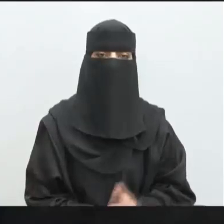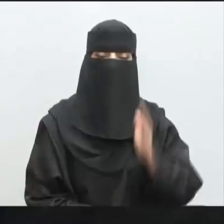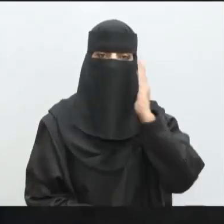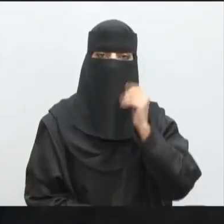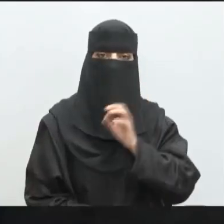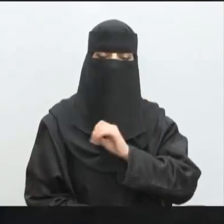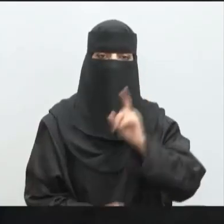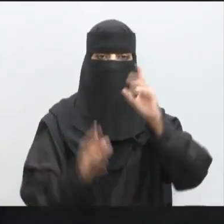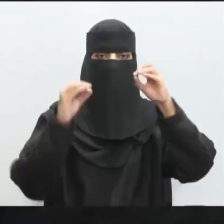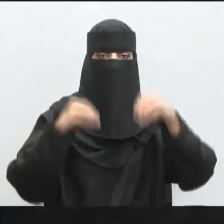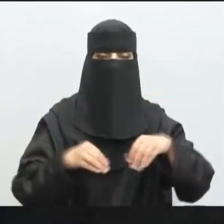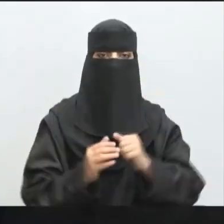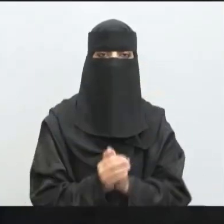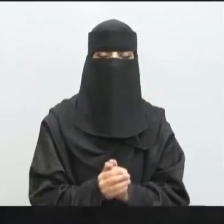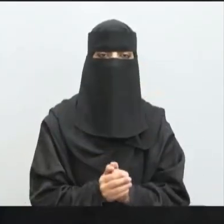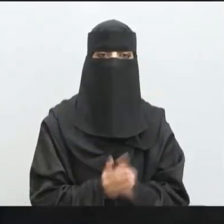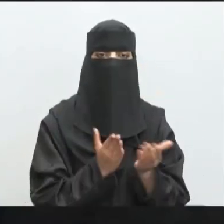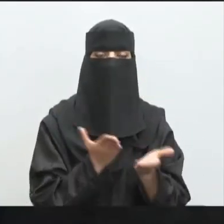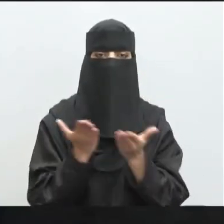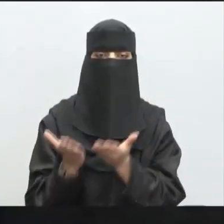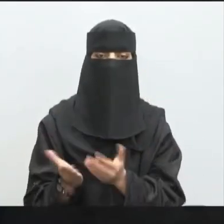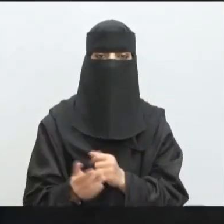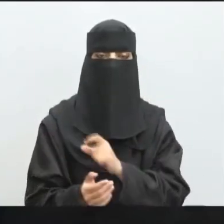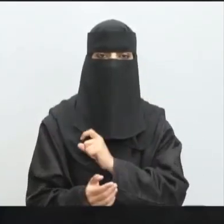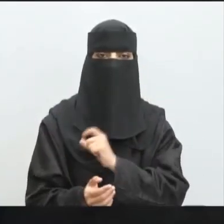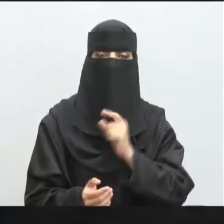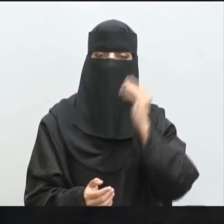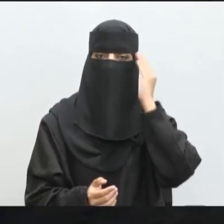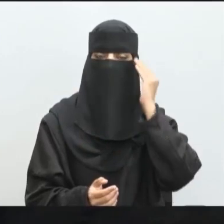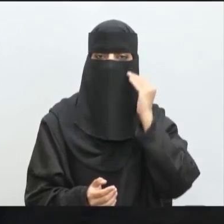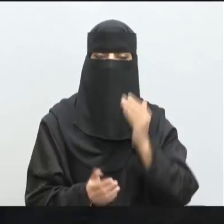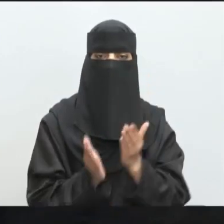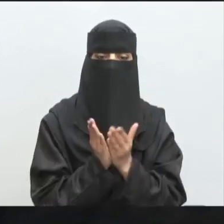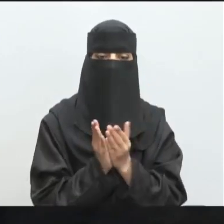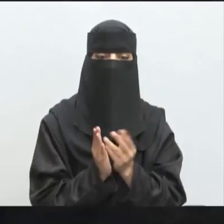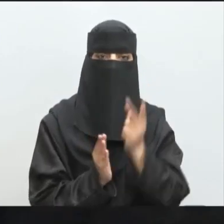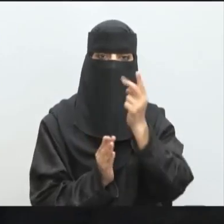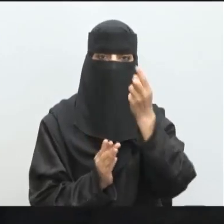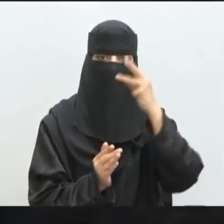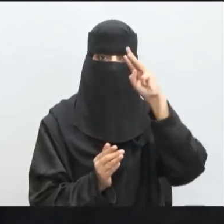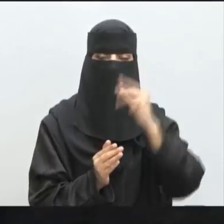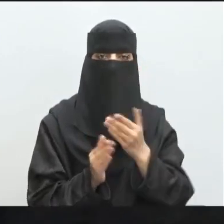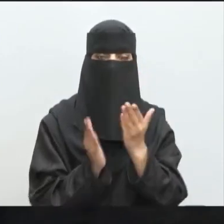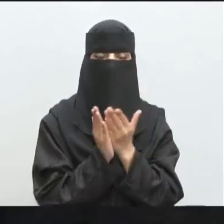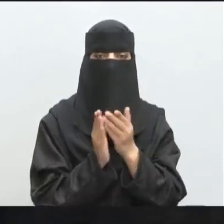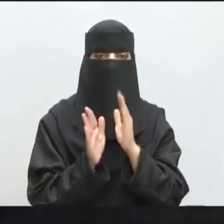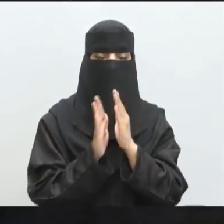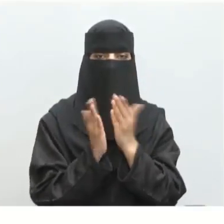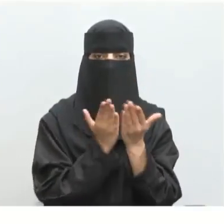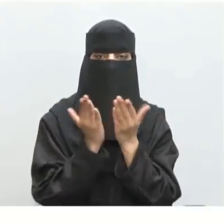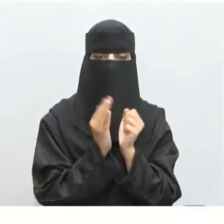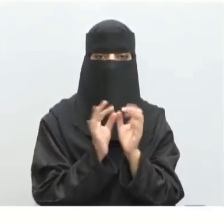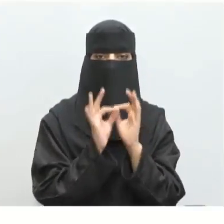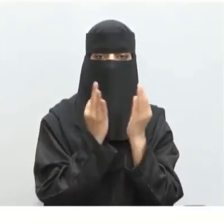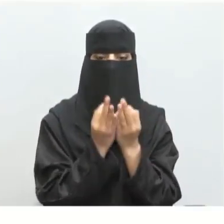السلام عليكم ورحمه الله وبركاته اهلا ومرحبا بكم طلاب وطالبات الصف الثاني متوسط في ماده